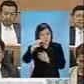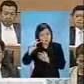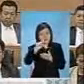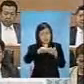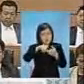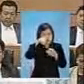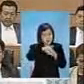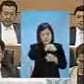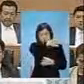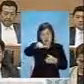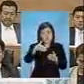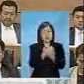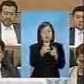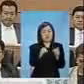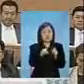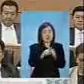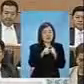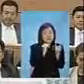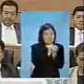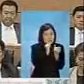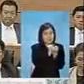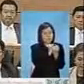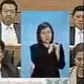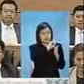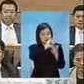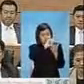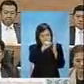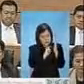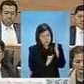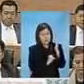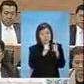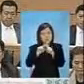ให้เลือกกันมาทั้งหมดเดี๋ยวก็เป็นสภาทาสเดี๋ยวก็เป็นสภาผัวเมีย